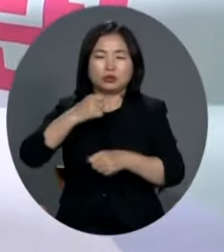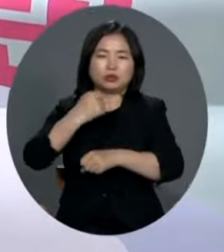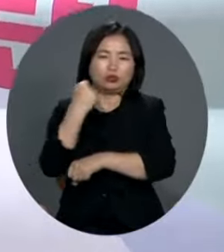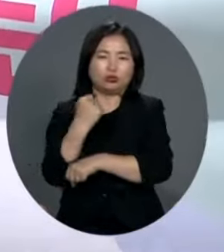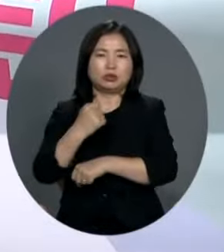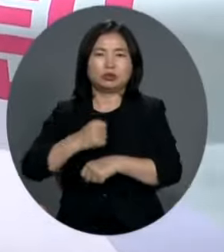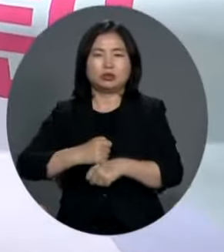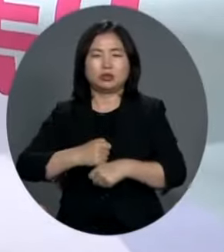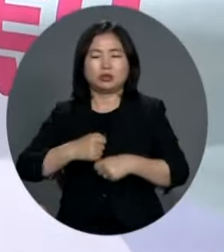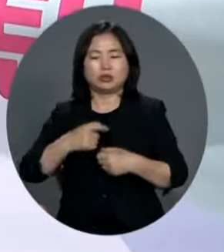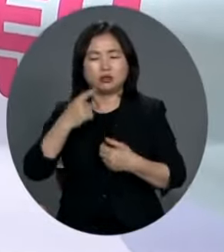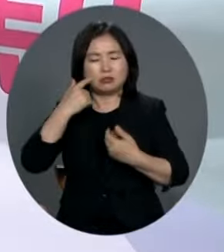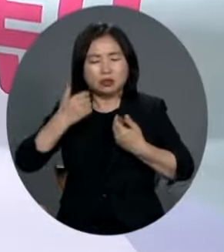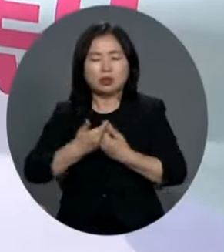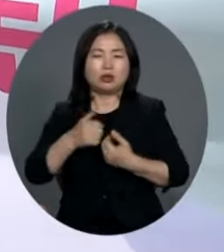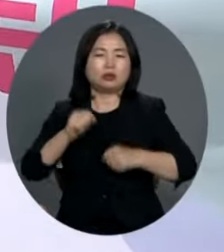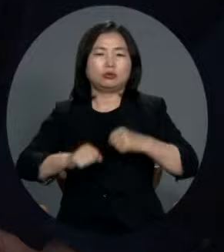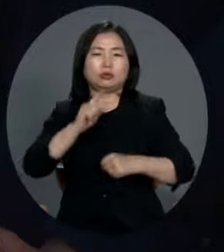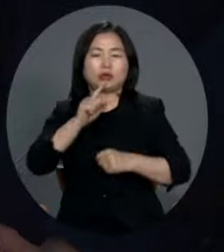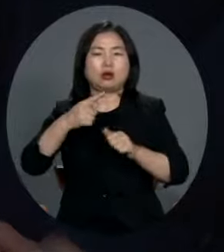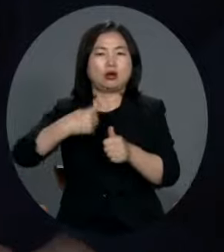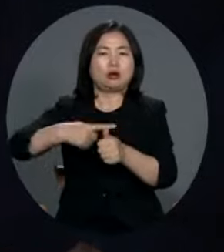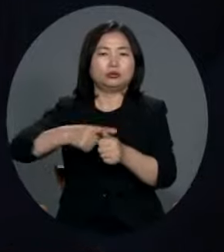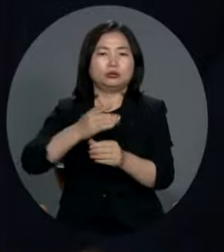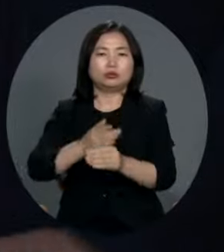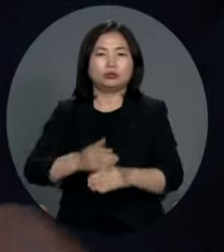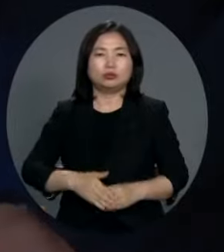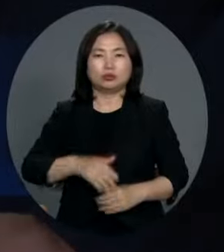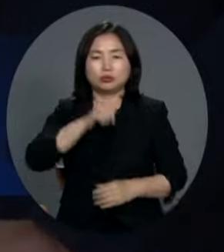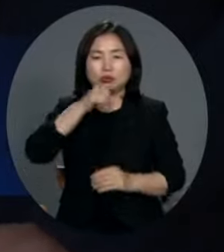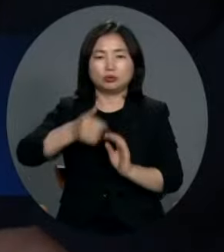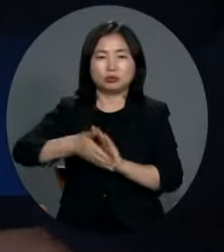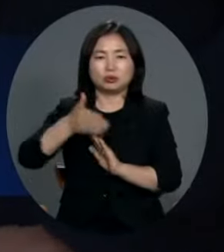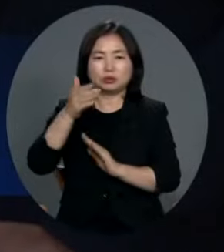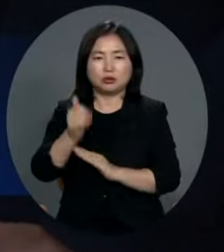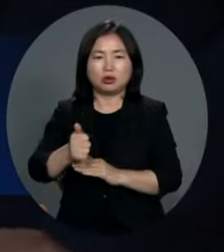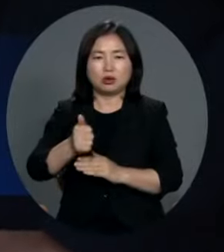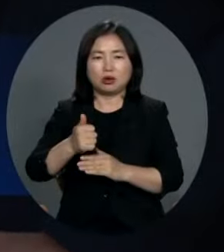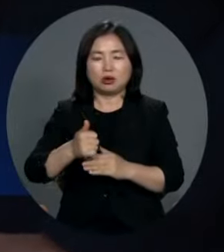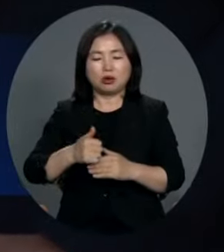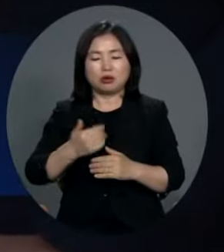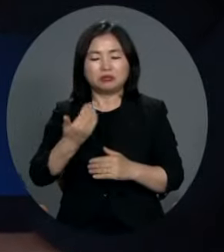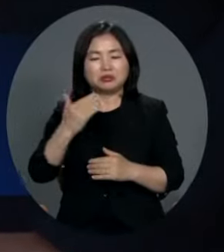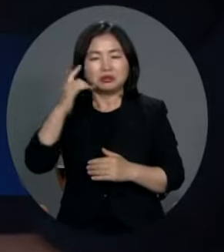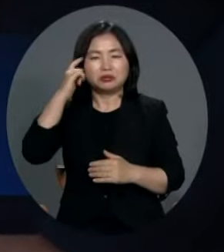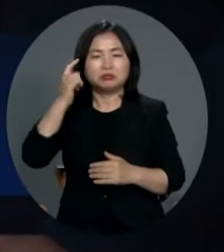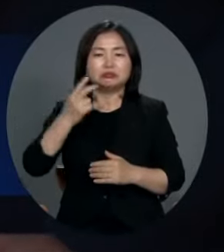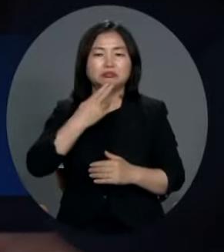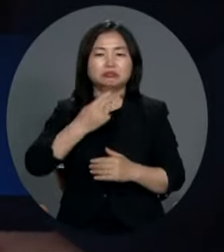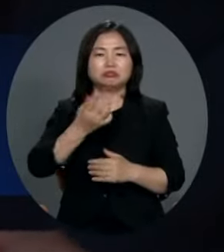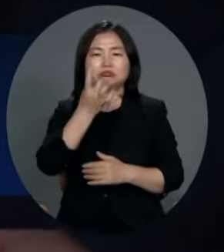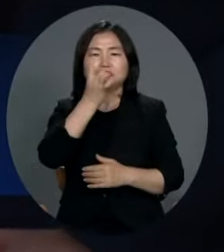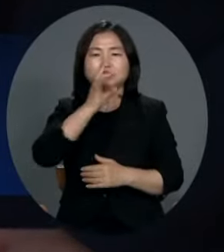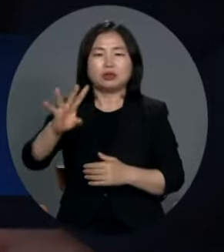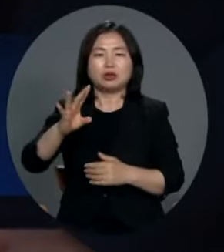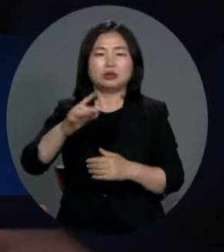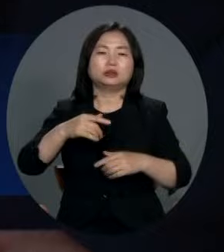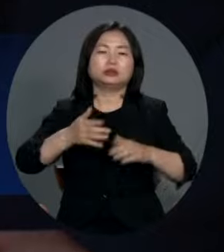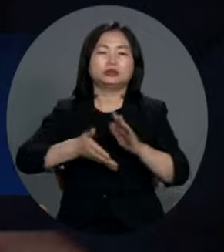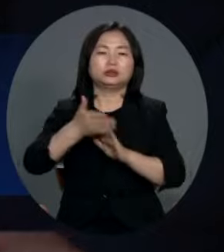본을 무리고 있다고 지적했습니다 홍준표 시장 앞뒤를 헤아리지 아니하고 무조건